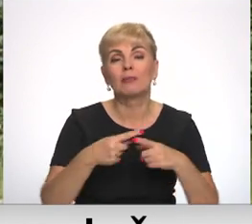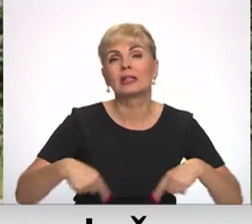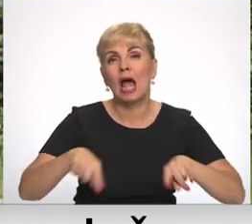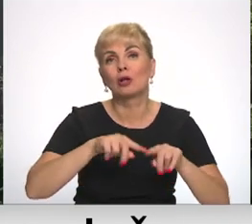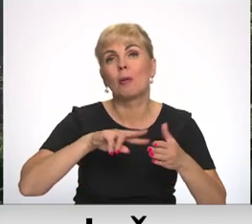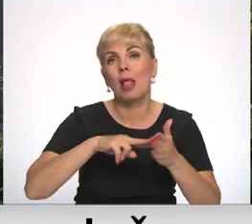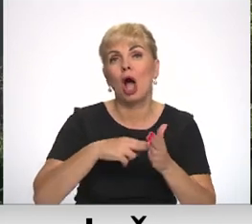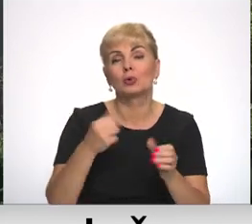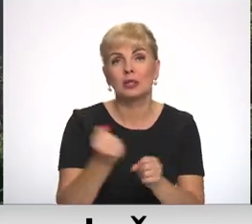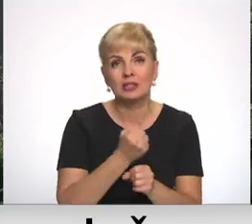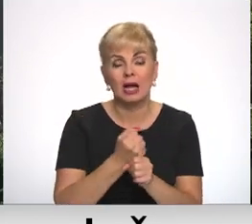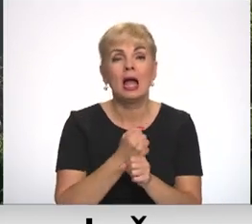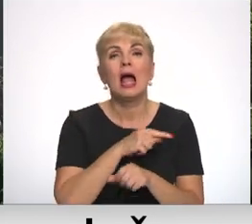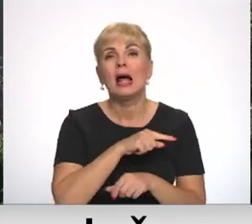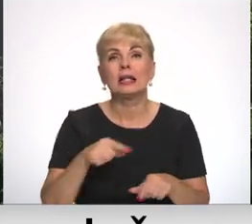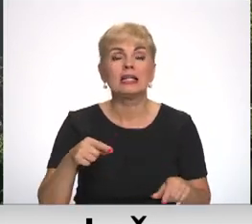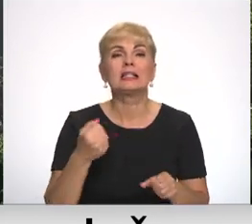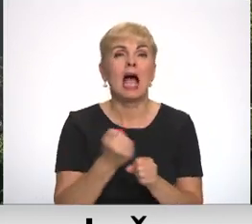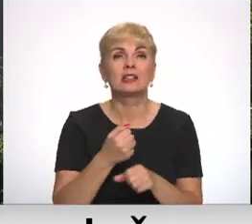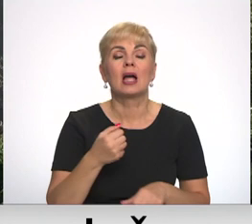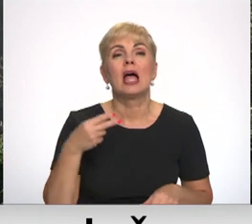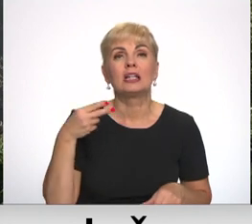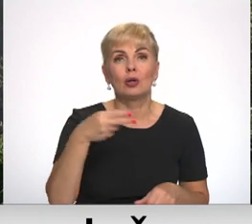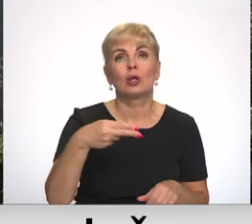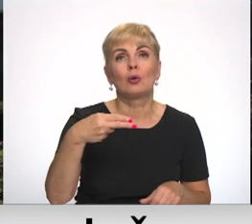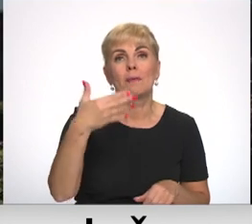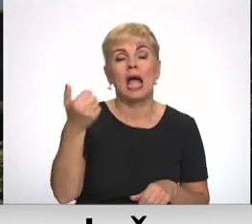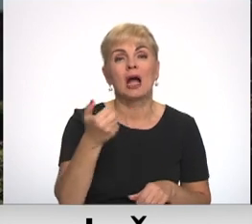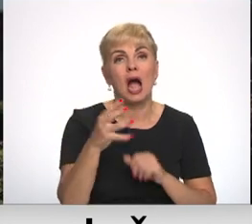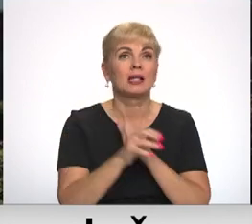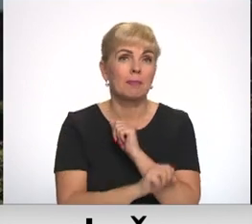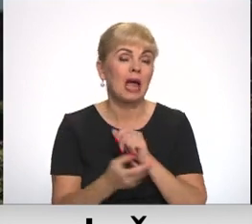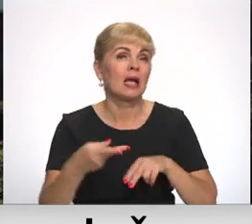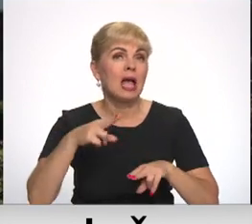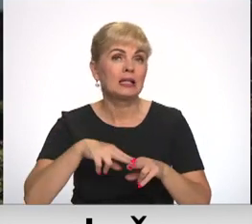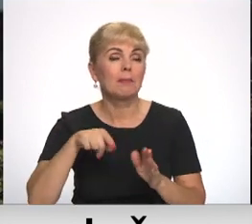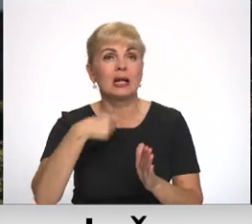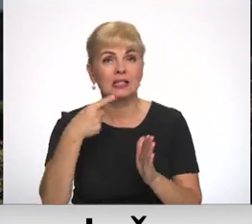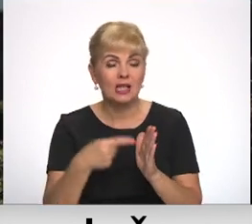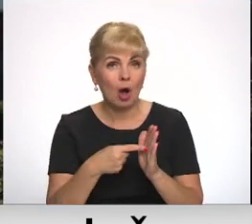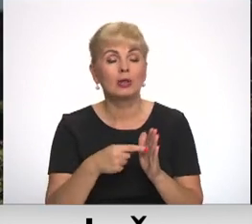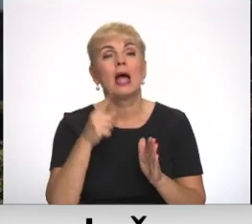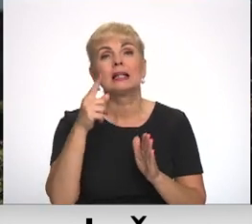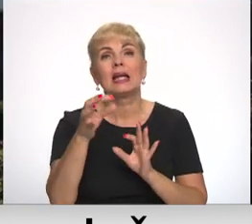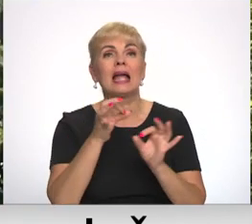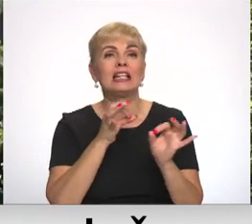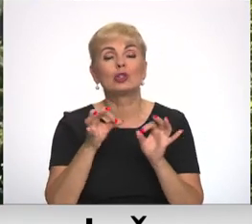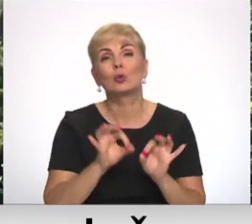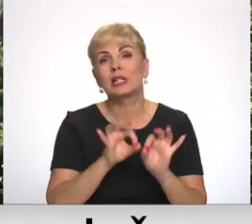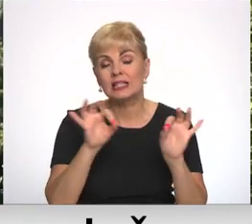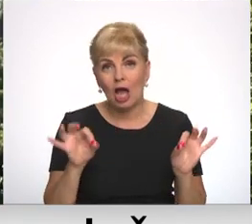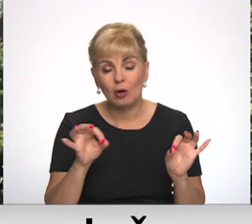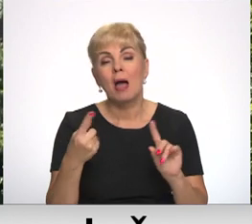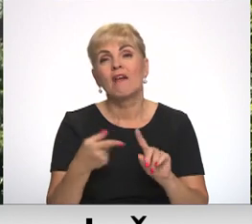plānojumu izstrādēji, kas jāizdara līdz 2025. Gada beigām, tāpēc jautājums ir vēl tikai pašā diskusija sākumā. Vēl